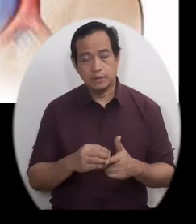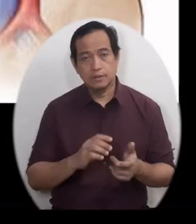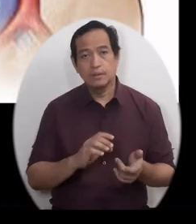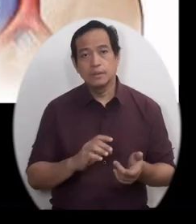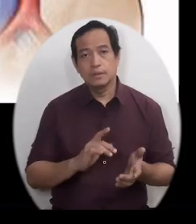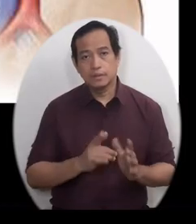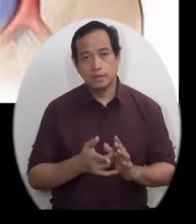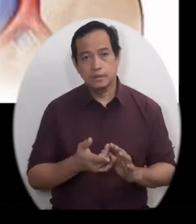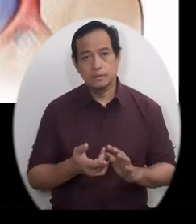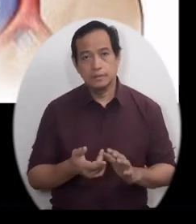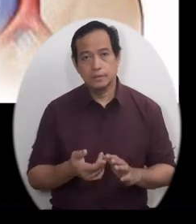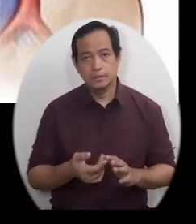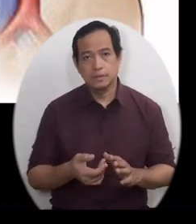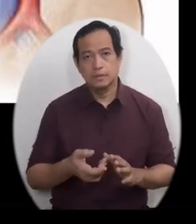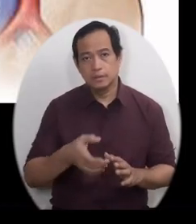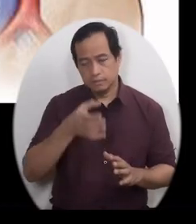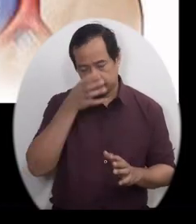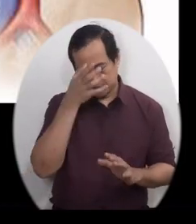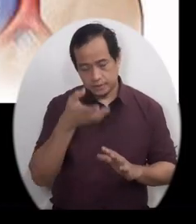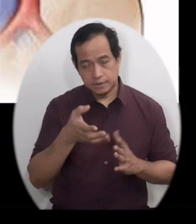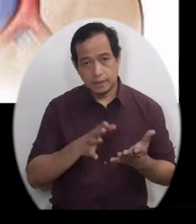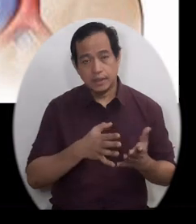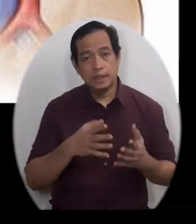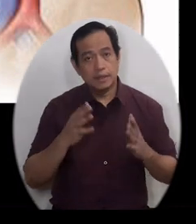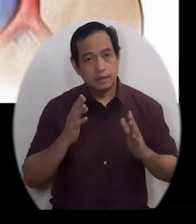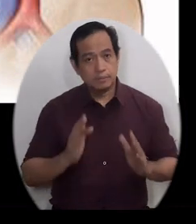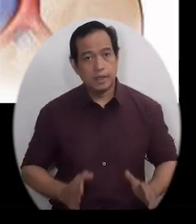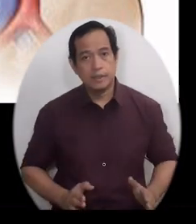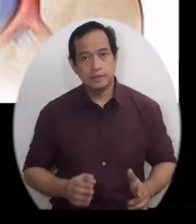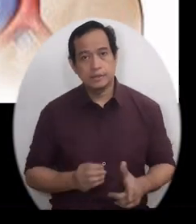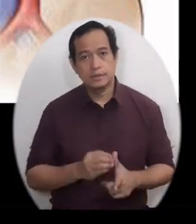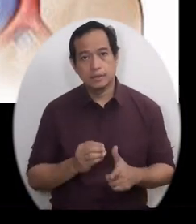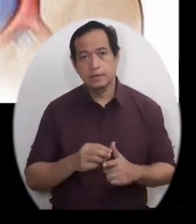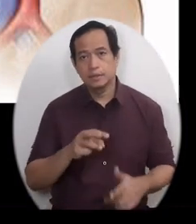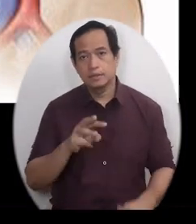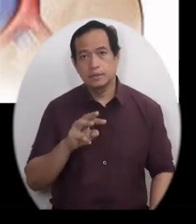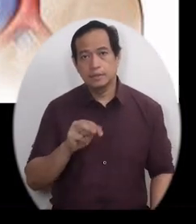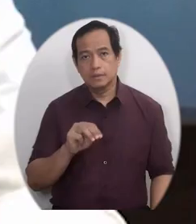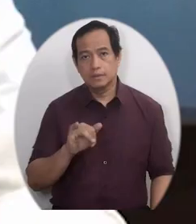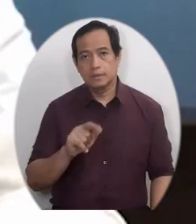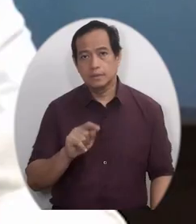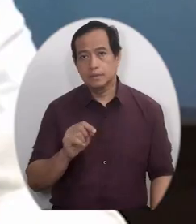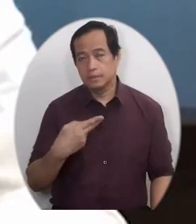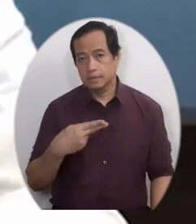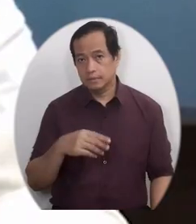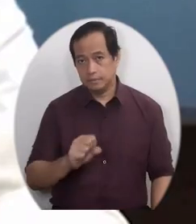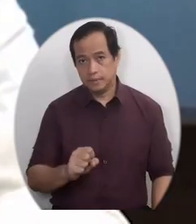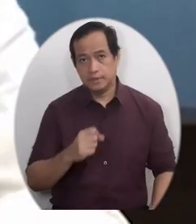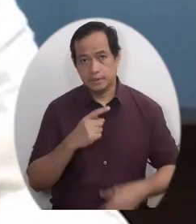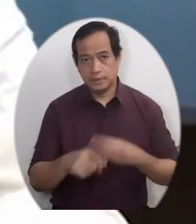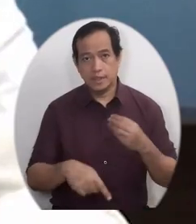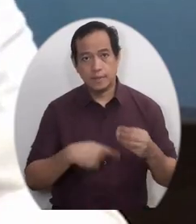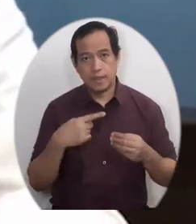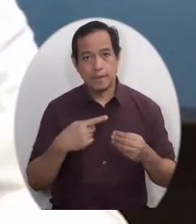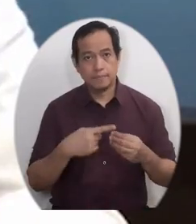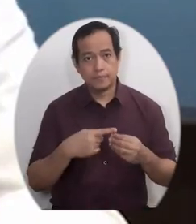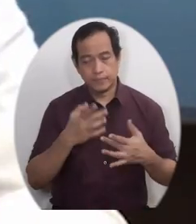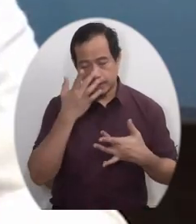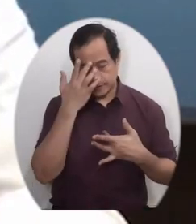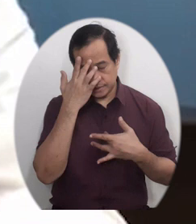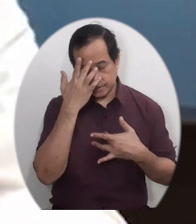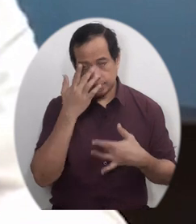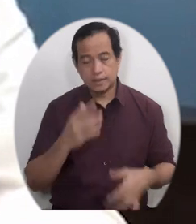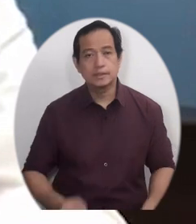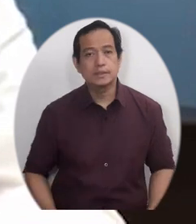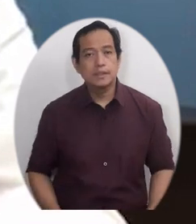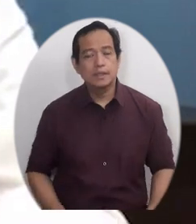or brain-dead individual, no? Sa mga myths or haka-haka tungkol sa sakit na primary sclerosing